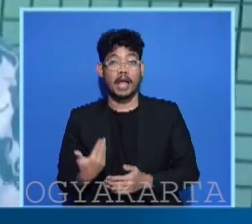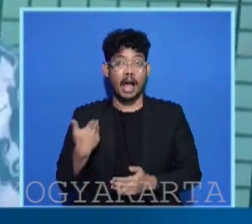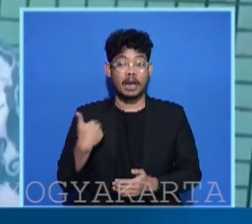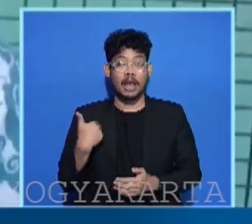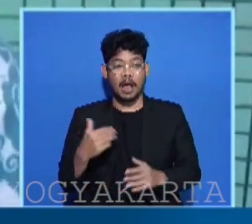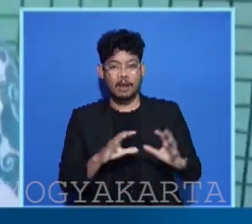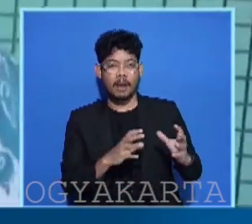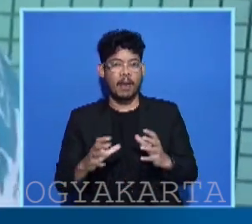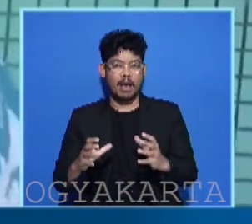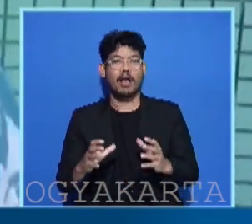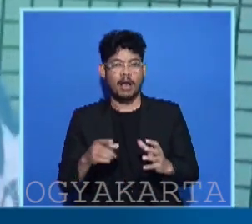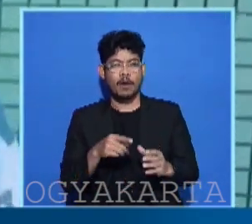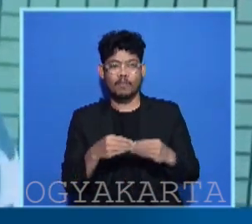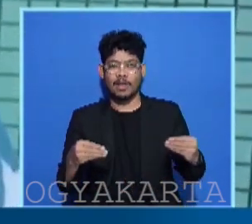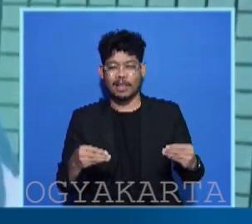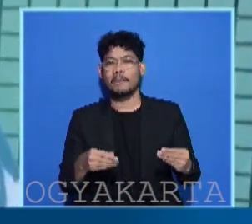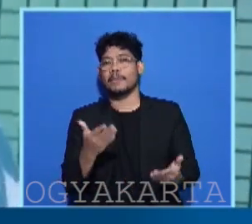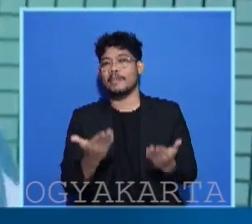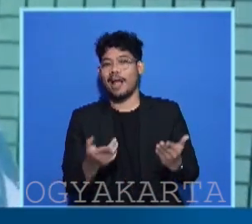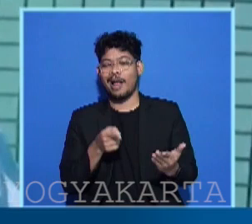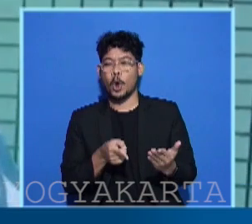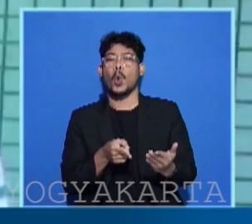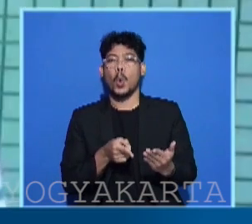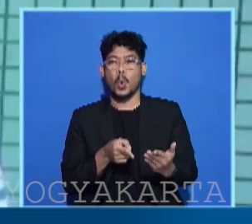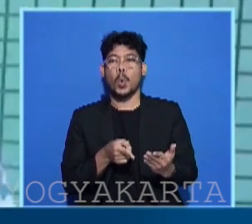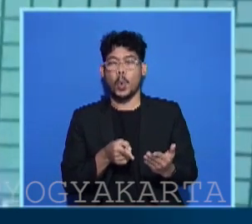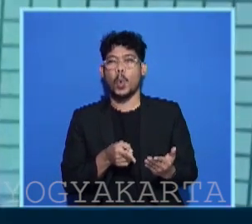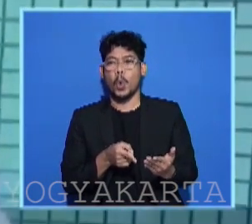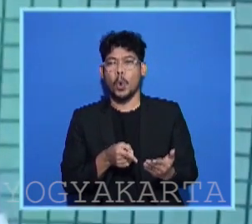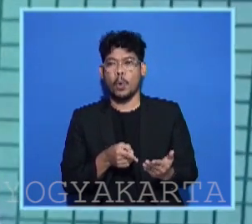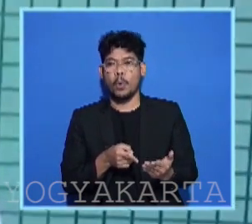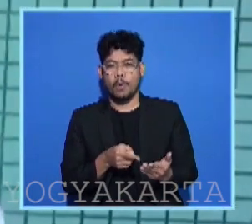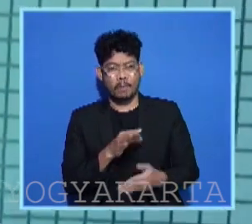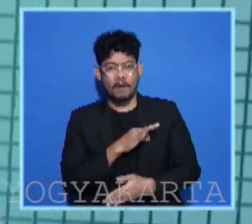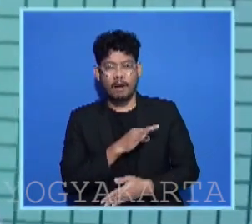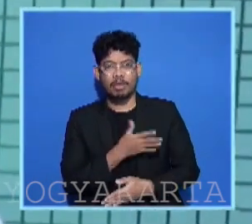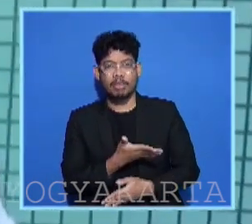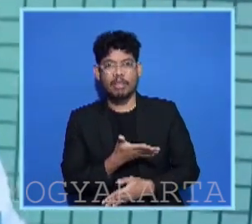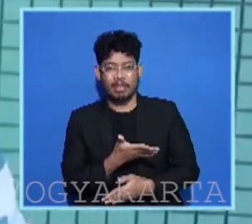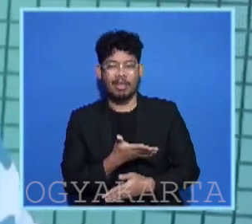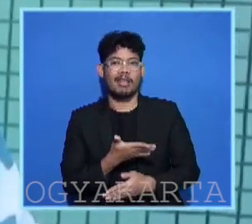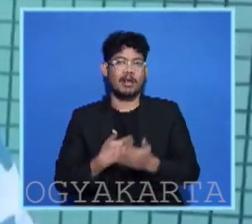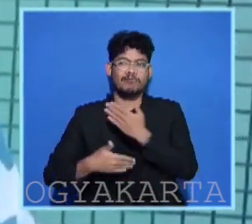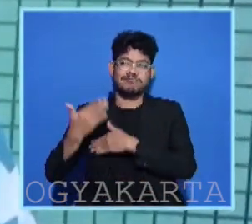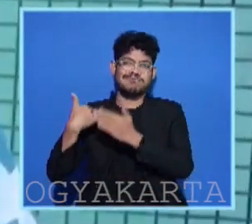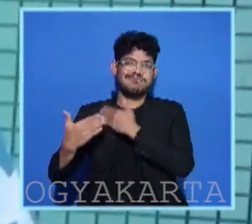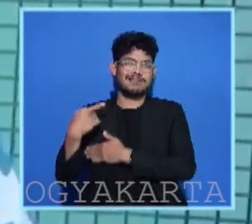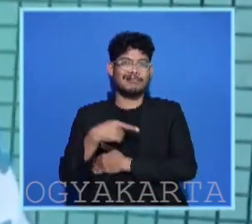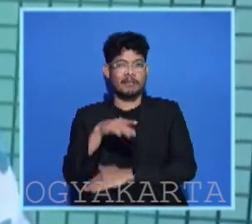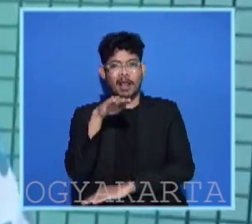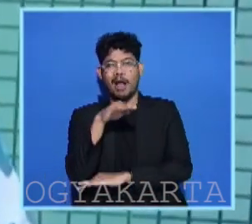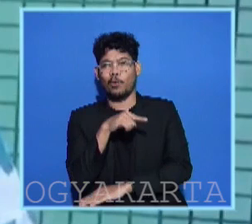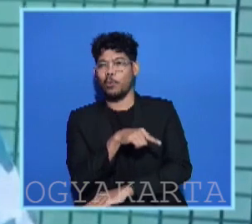majelis hakim dalam menjatuhkan suatu putusan berdasarkan fakta-fakta persidangan seperti bahwasanya di sini perbuatan terdakwa sangat sadis dan